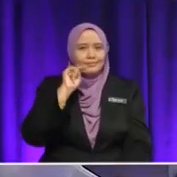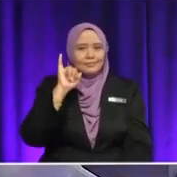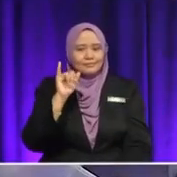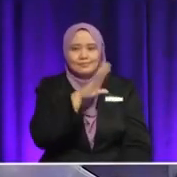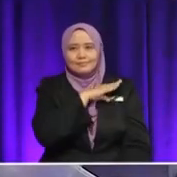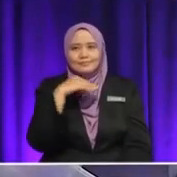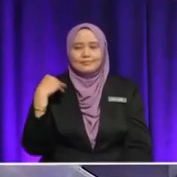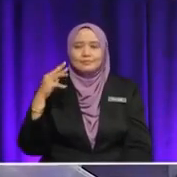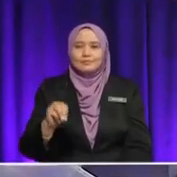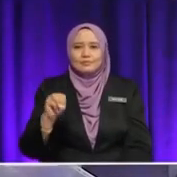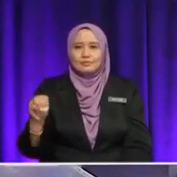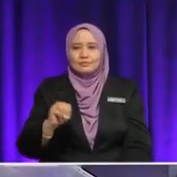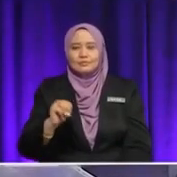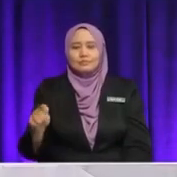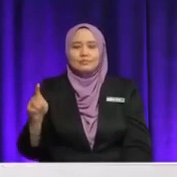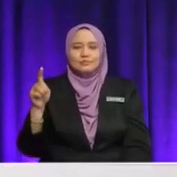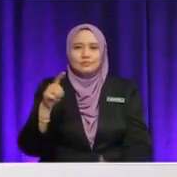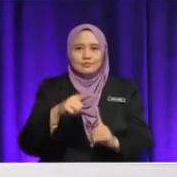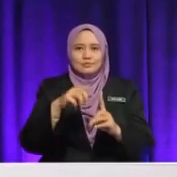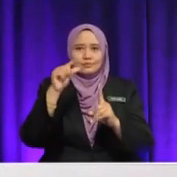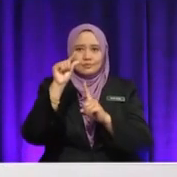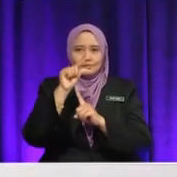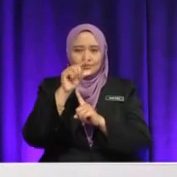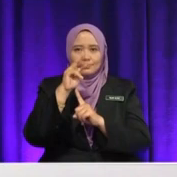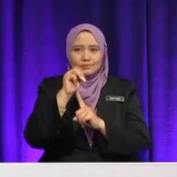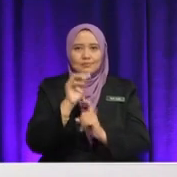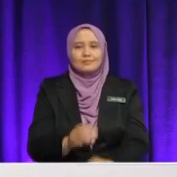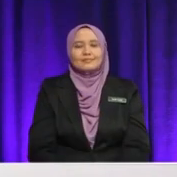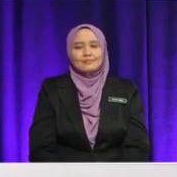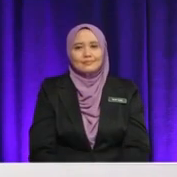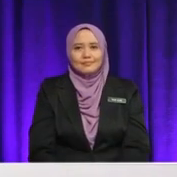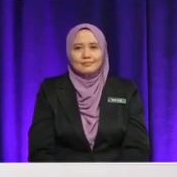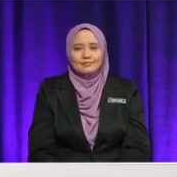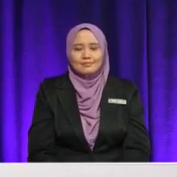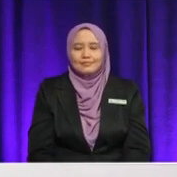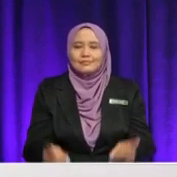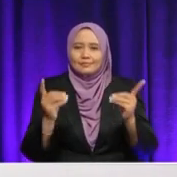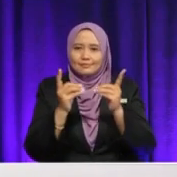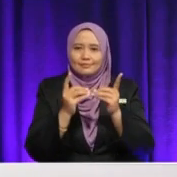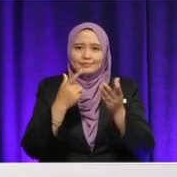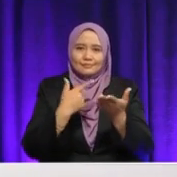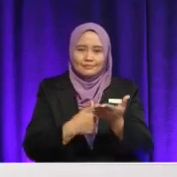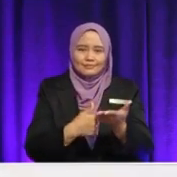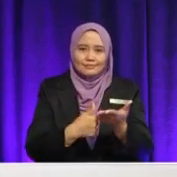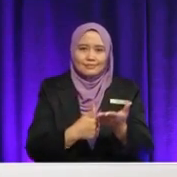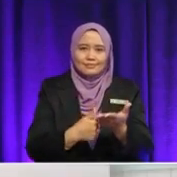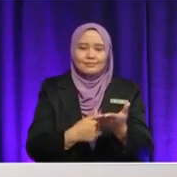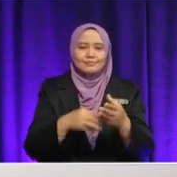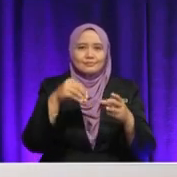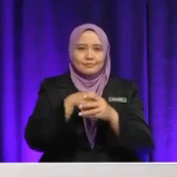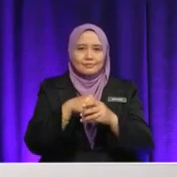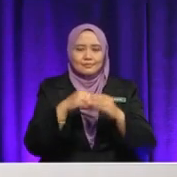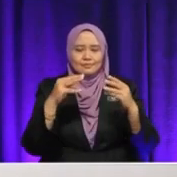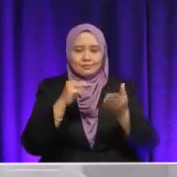yang berada di Google Maps Saya doakan semoga m murid Oke salah kita akan jumpa lagi dalam Menengah